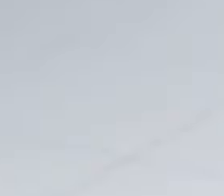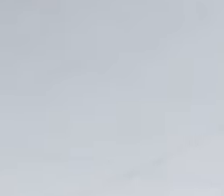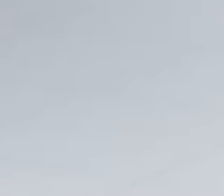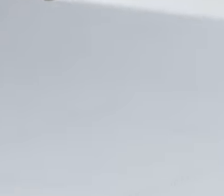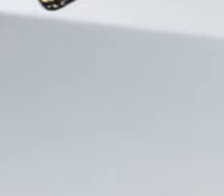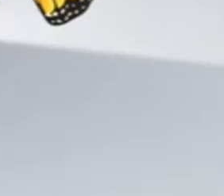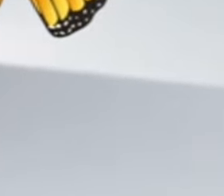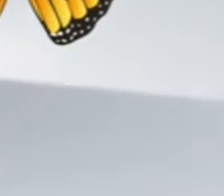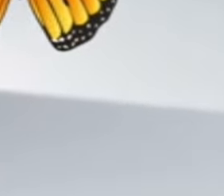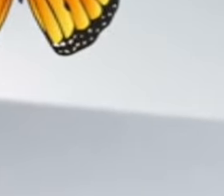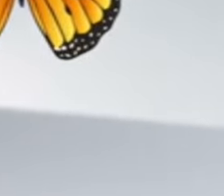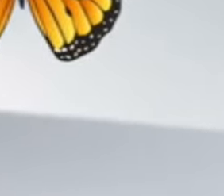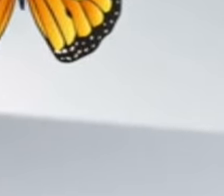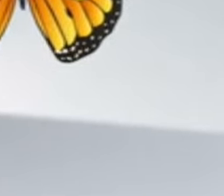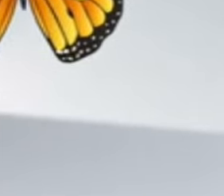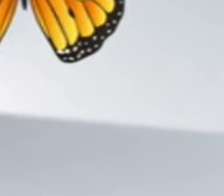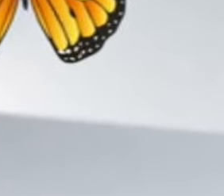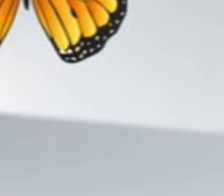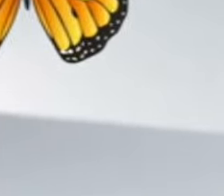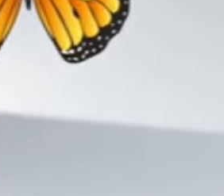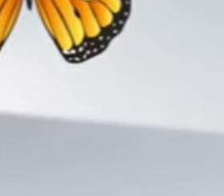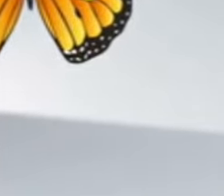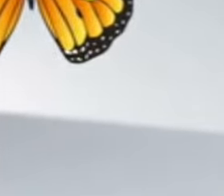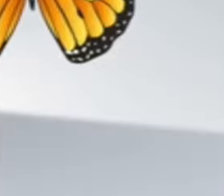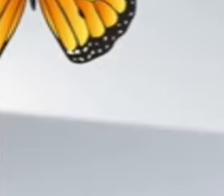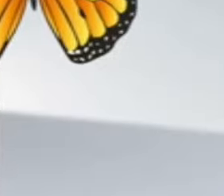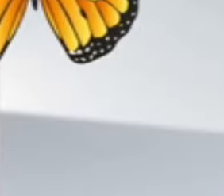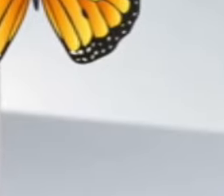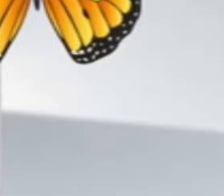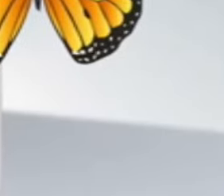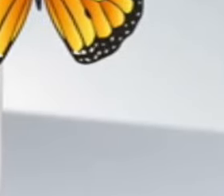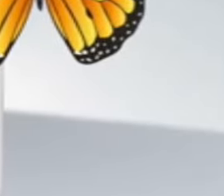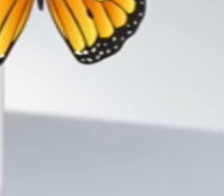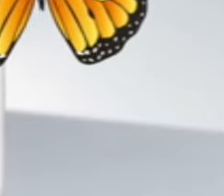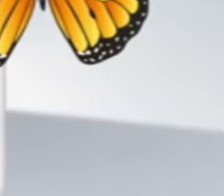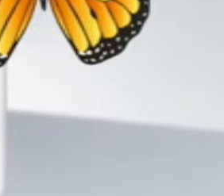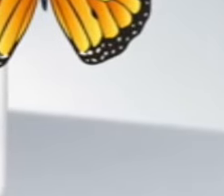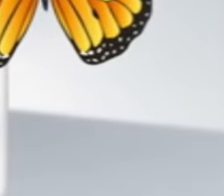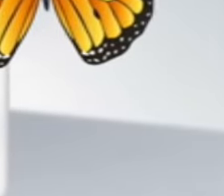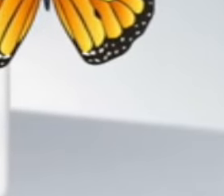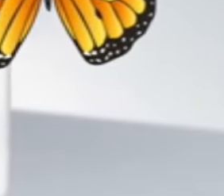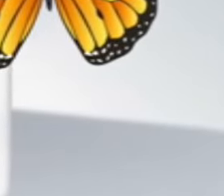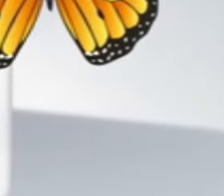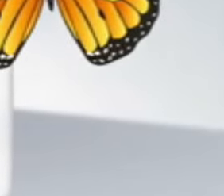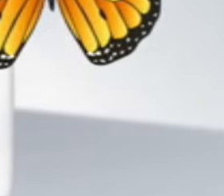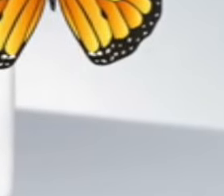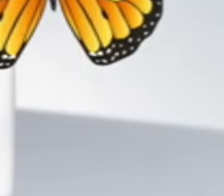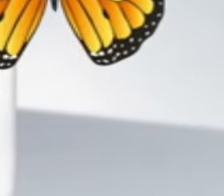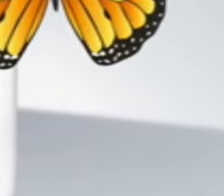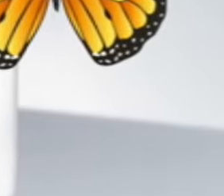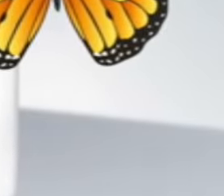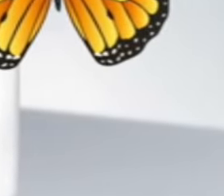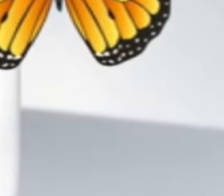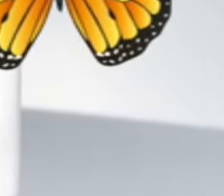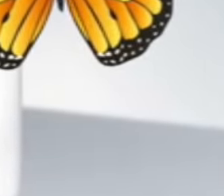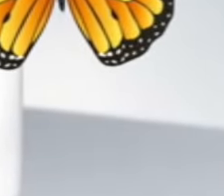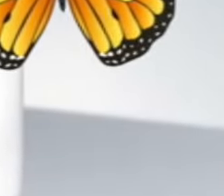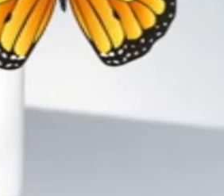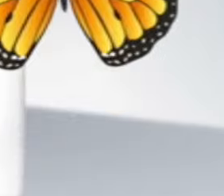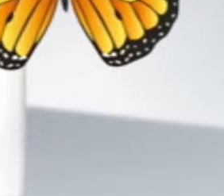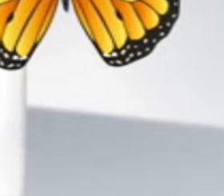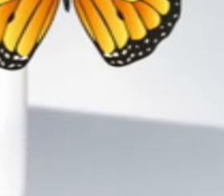vipepeo hawa hula majani ya miti maalum, miti fulani vichakani, na huzingatia lishe maalum ikilinganishwa na wanadamu